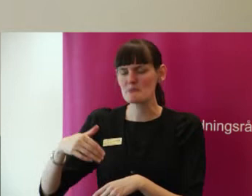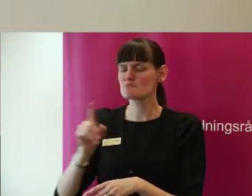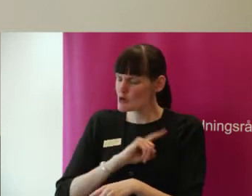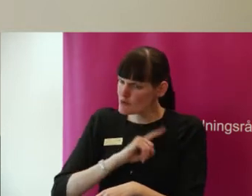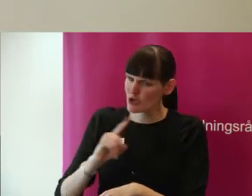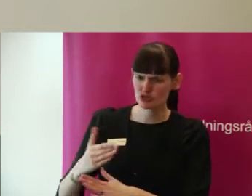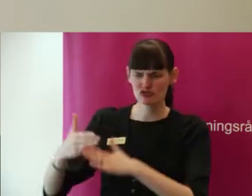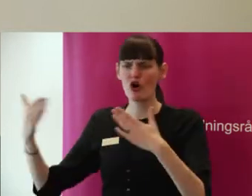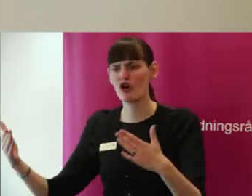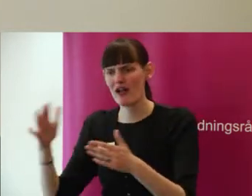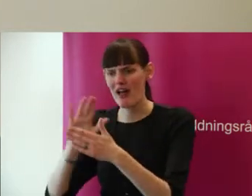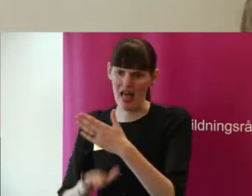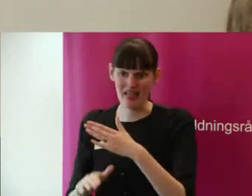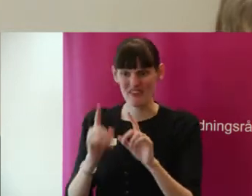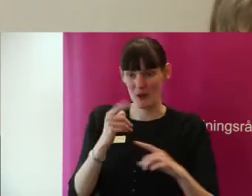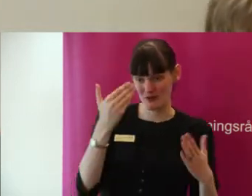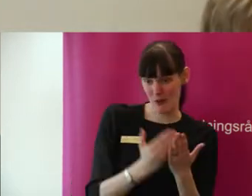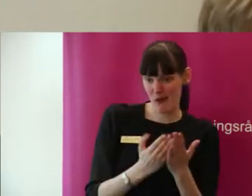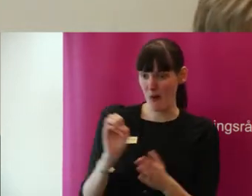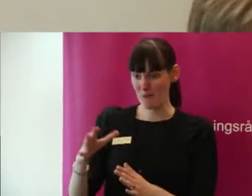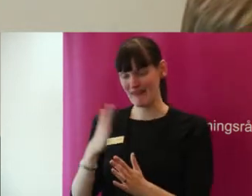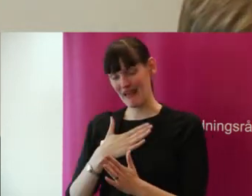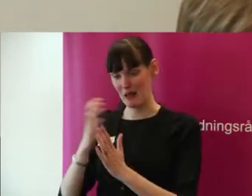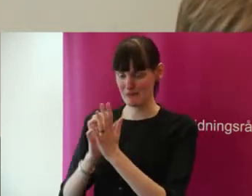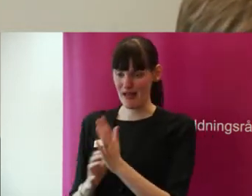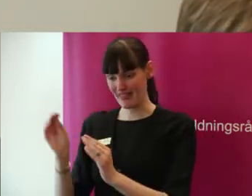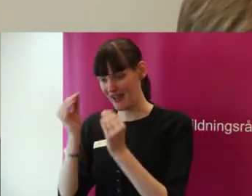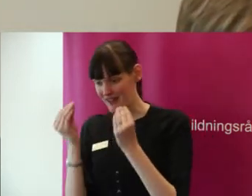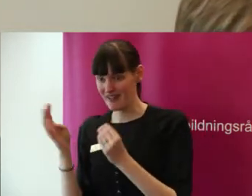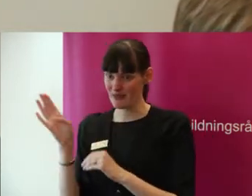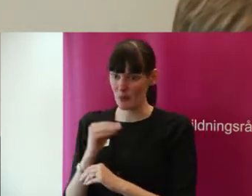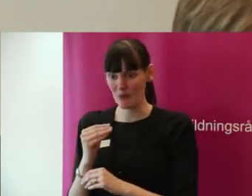mycket större. Så vill man bli mattelärare. Så men vill folkhögskolorna ha